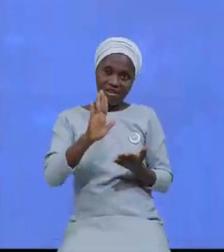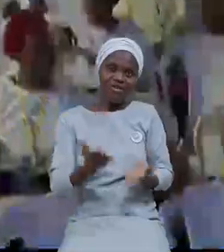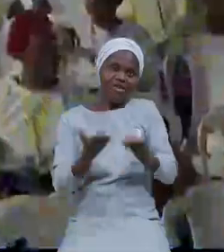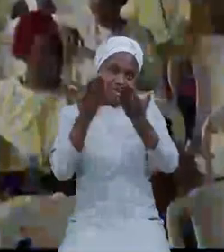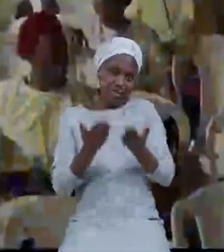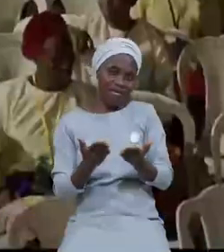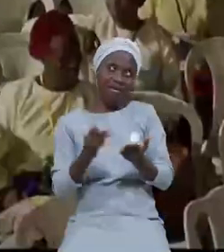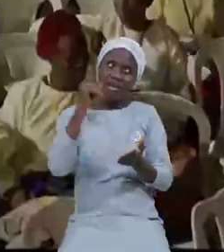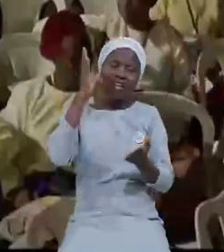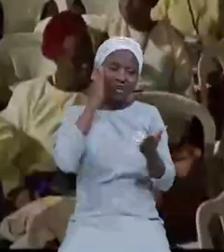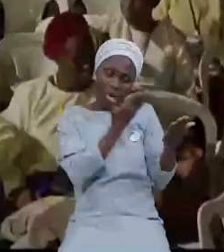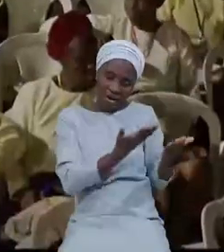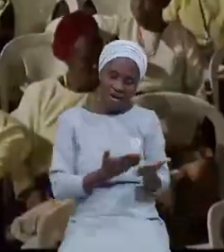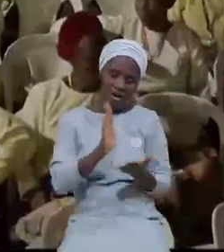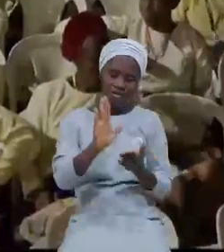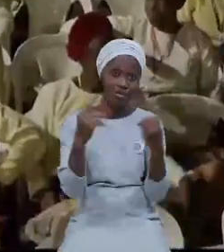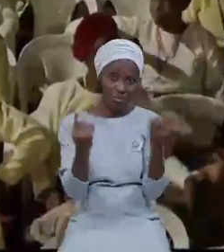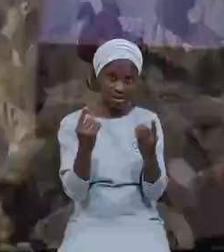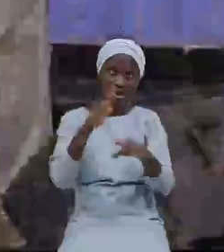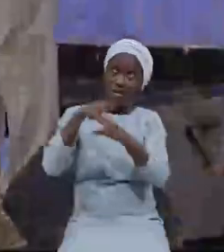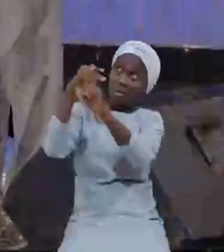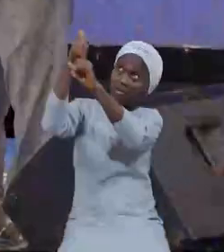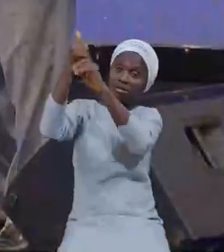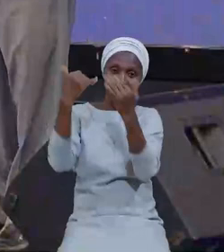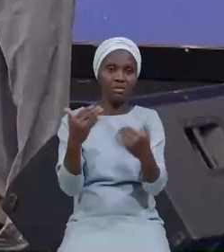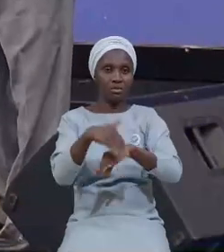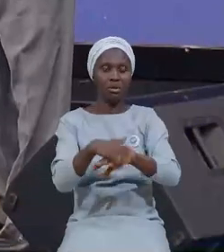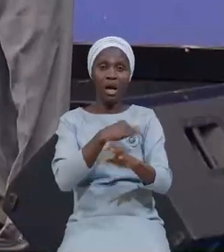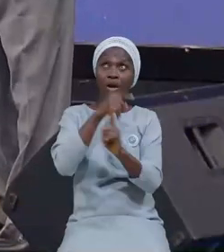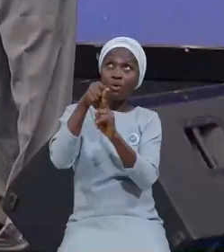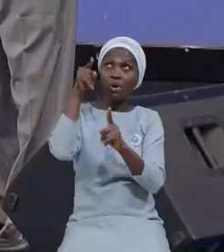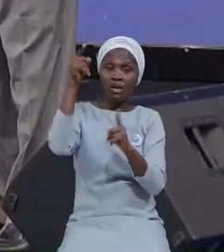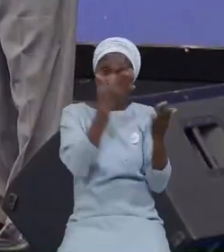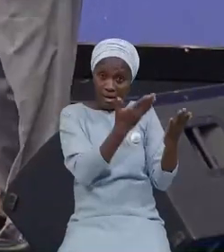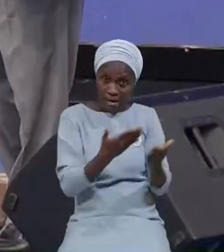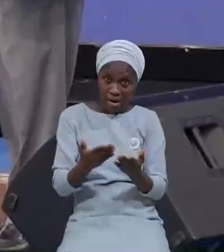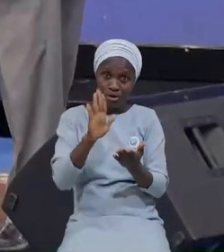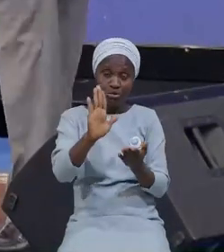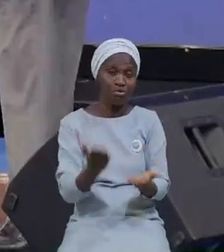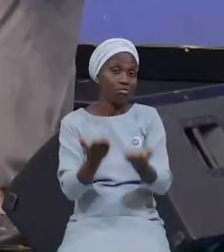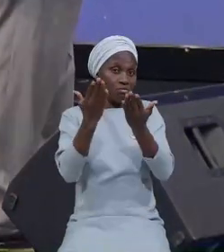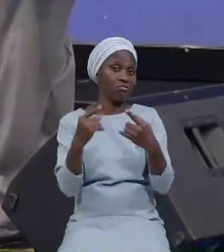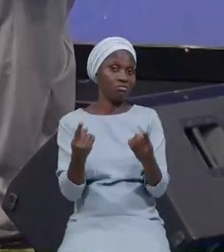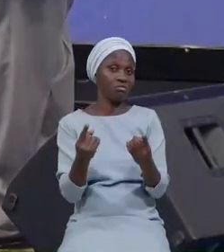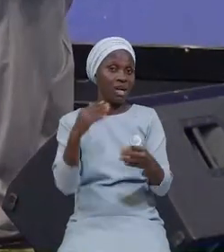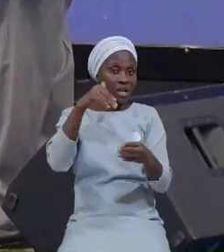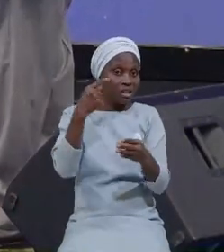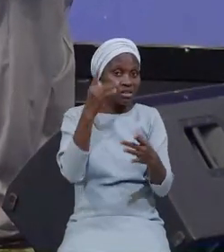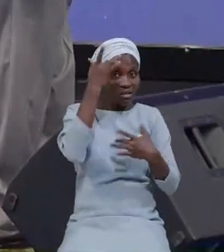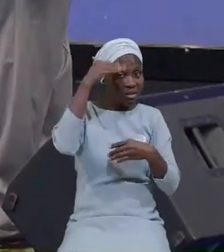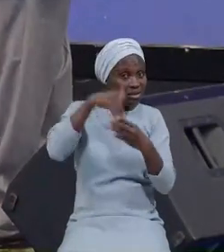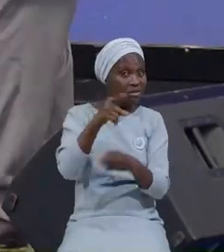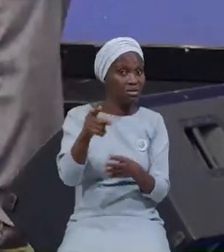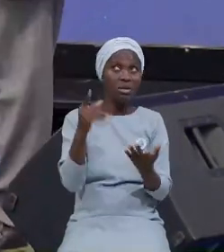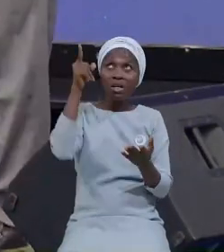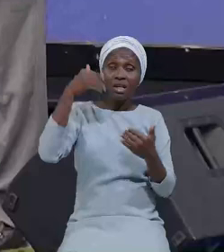il portera tes péché ce soir je vais porter tes fardeau il n'avait aucune maladie c'est toi qui avait la malad